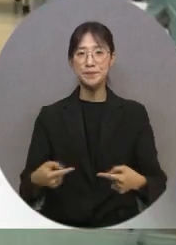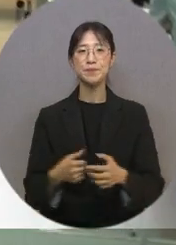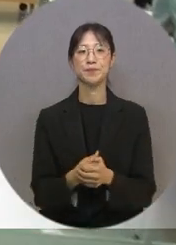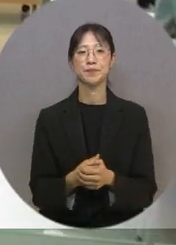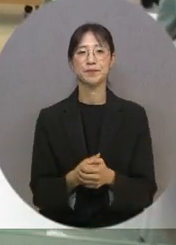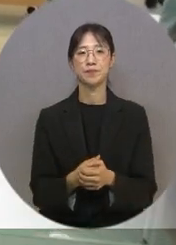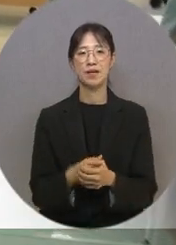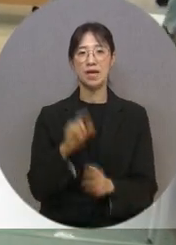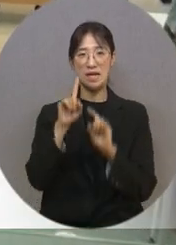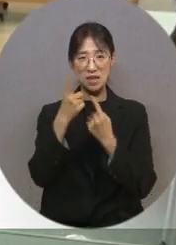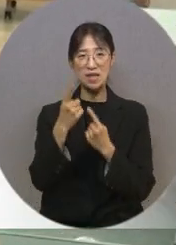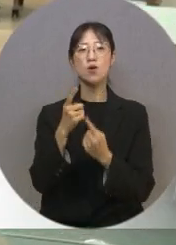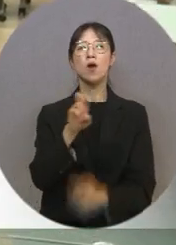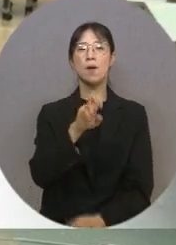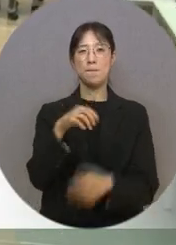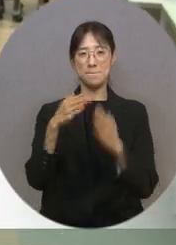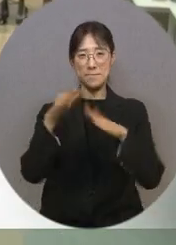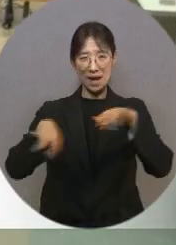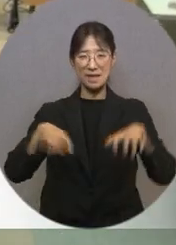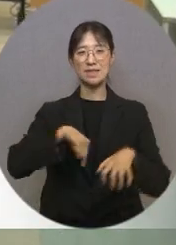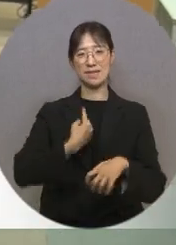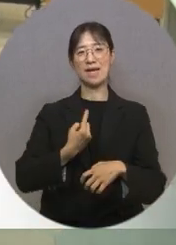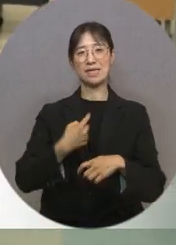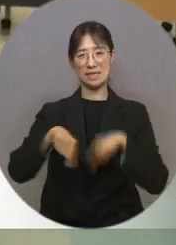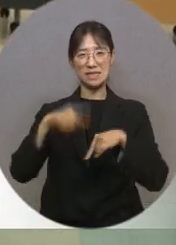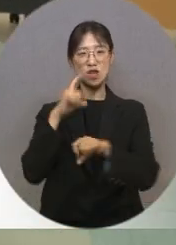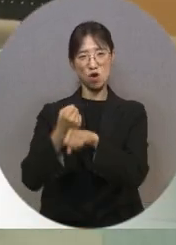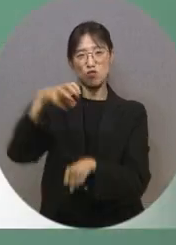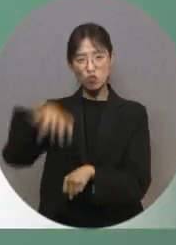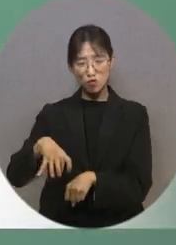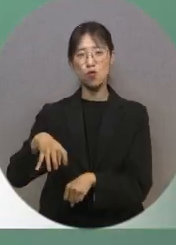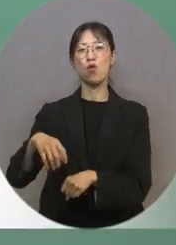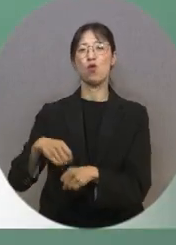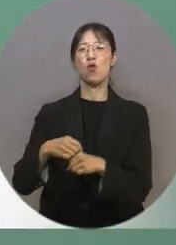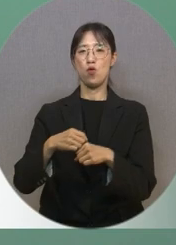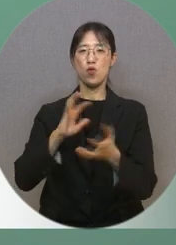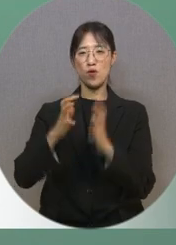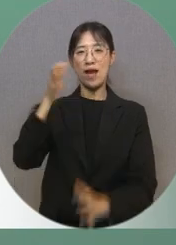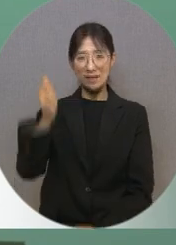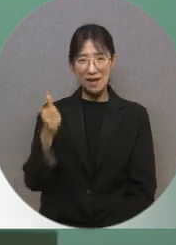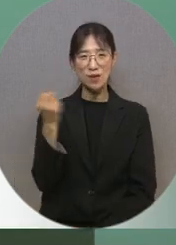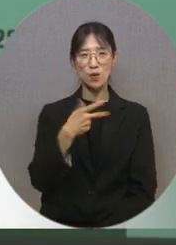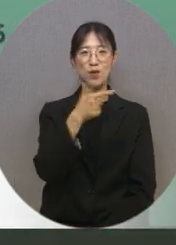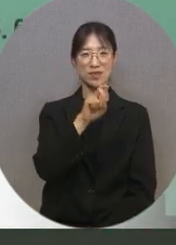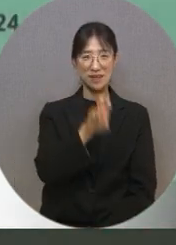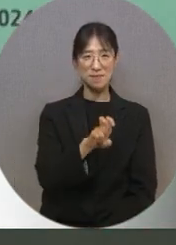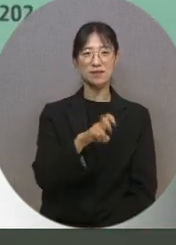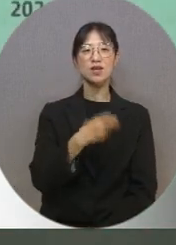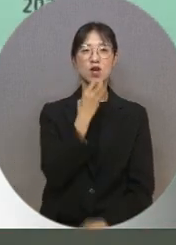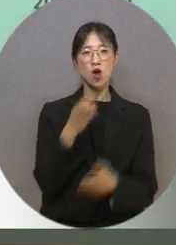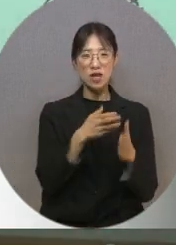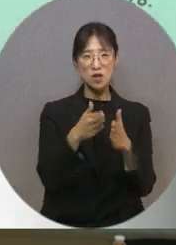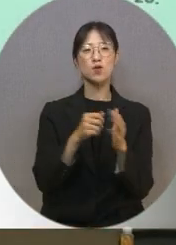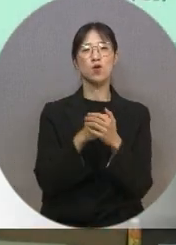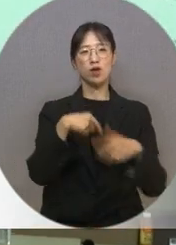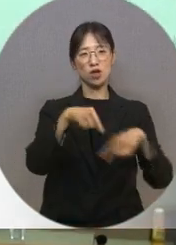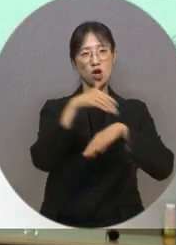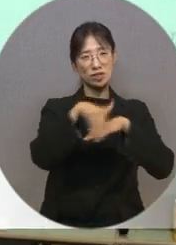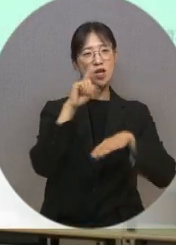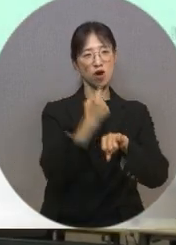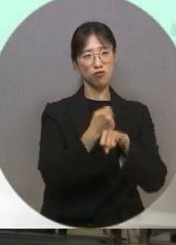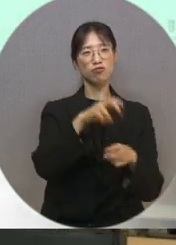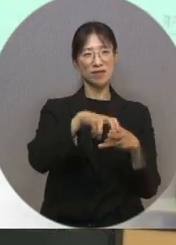가운데 이용현 마을자치연구소 대표가 좌장으로 남승현 경기도 사회적경제원